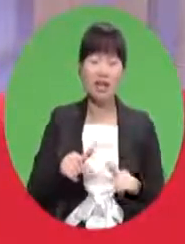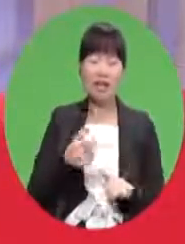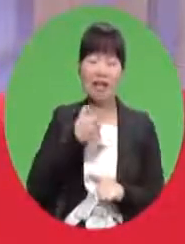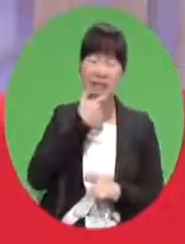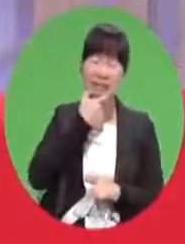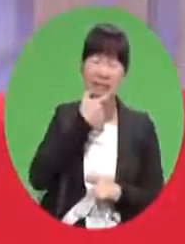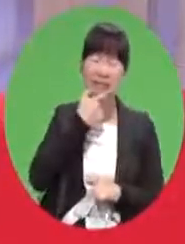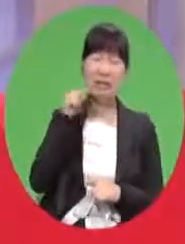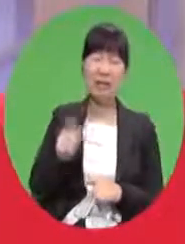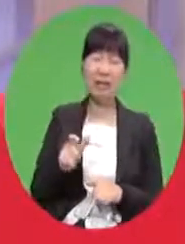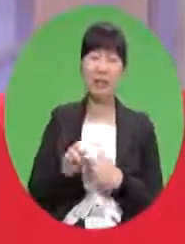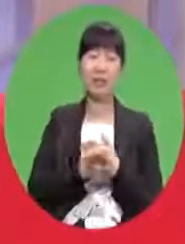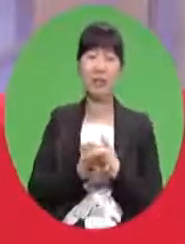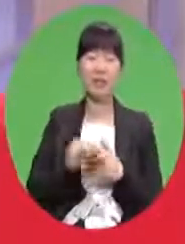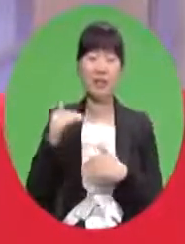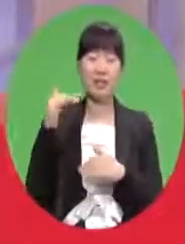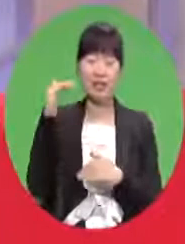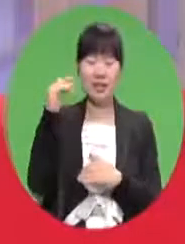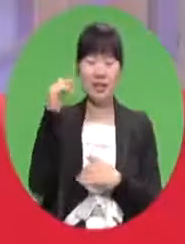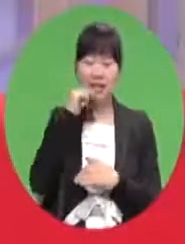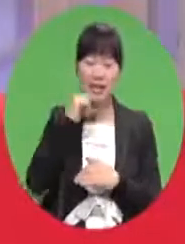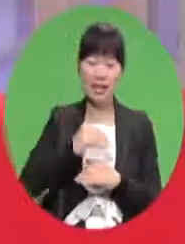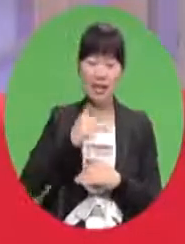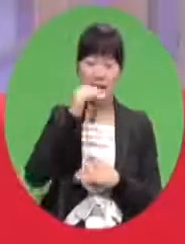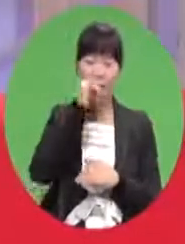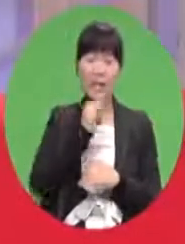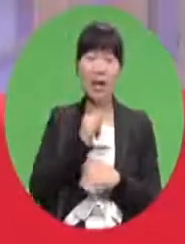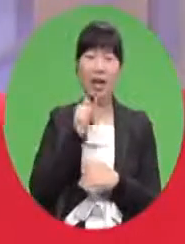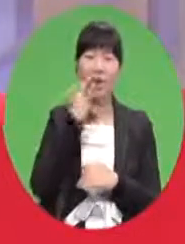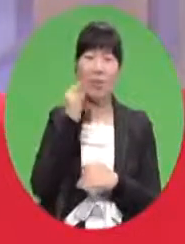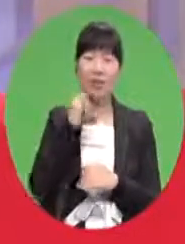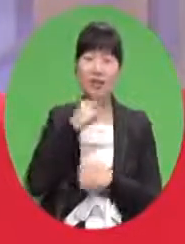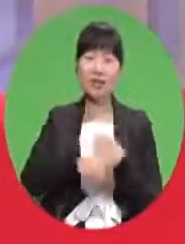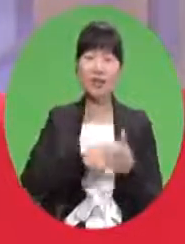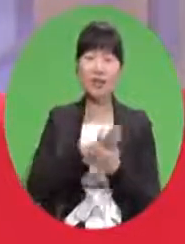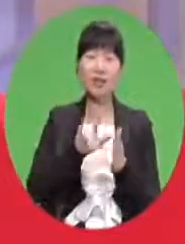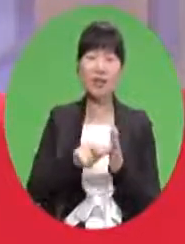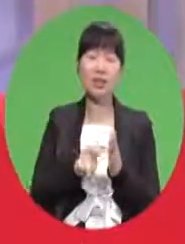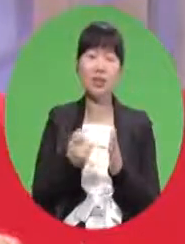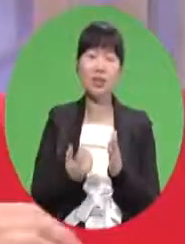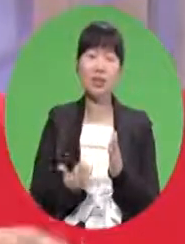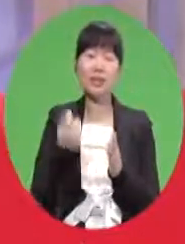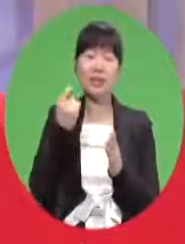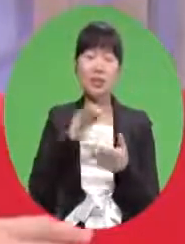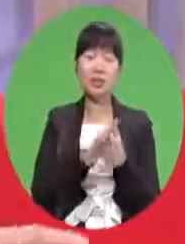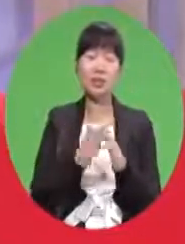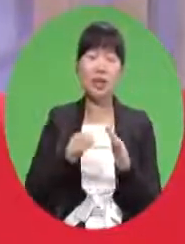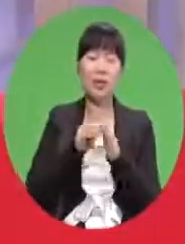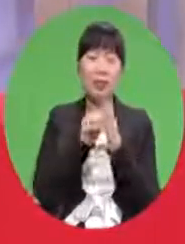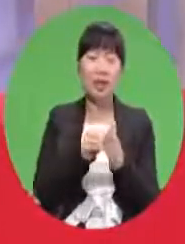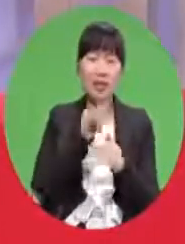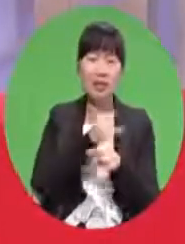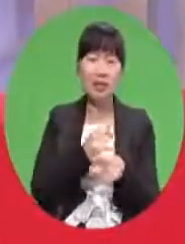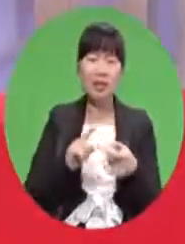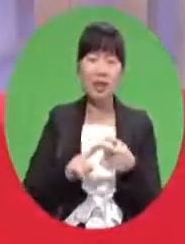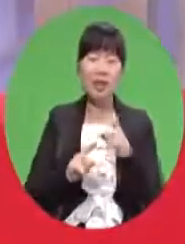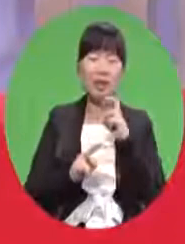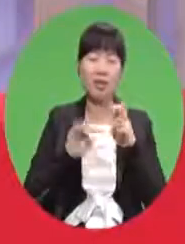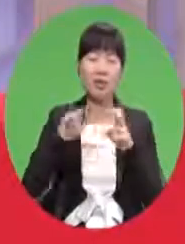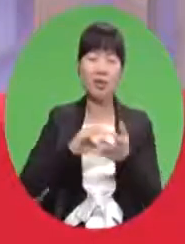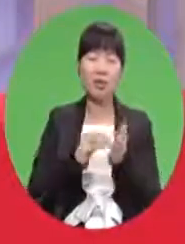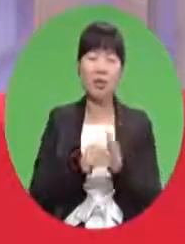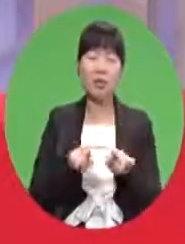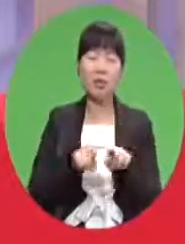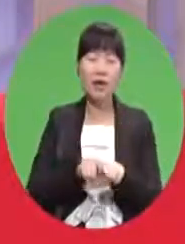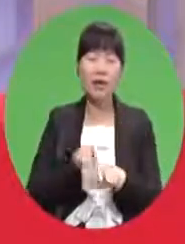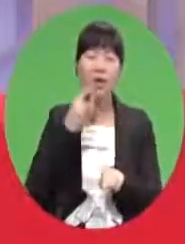하는데 엄마가 자유놀이 시간 조금 일찍 등원하셔서 아이가 좋아하는 장난감을 가지고 거기서 한 20분 정도 놀아주세요.